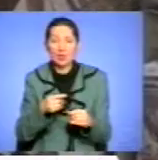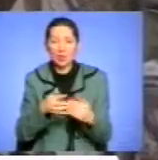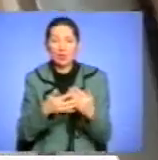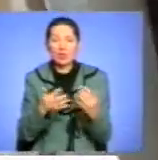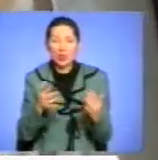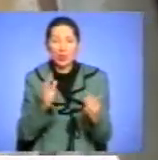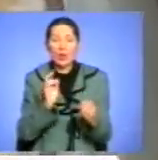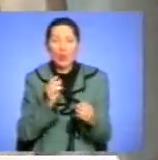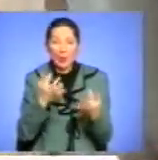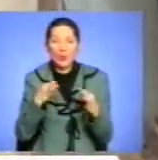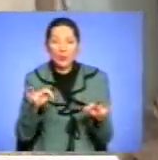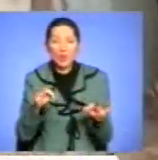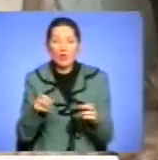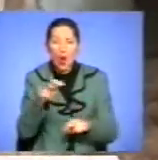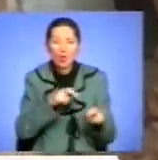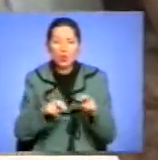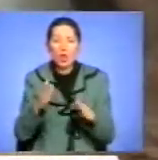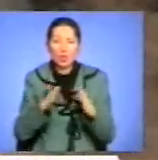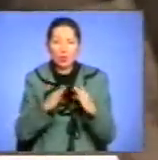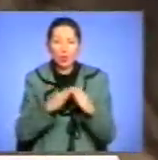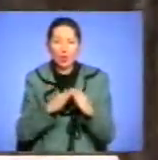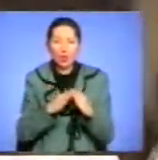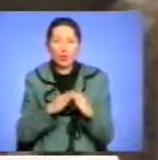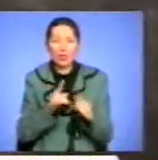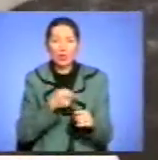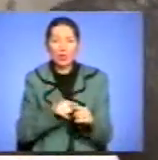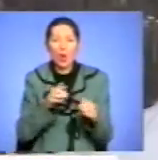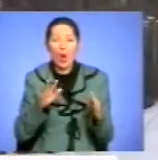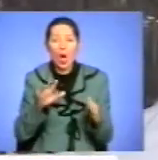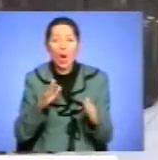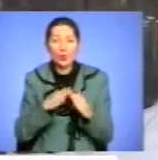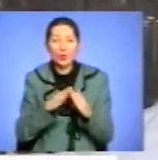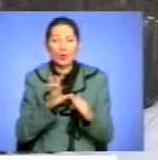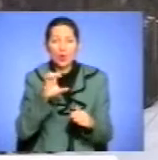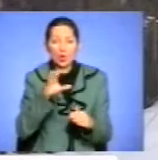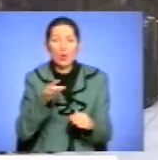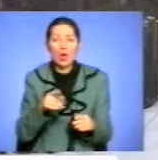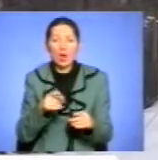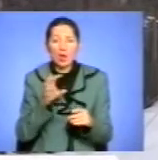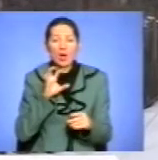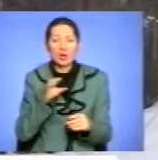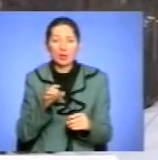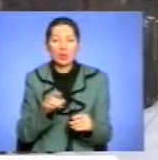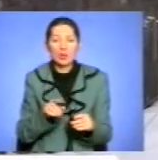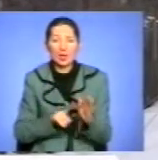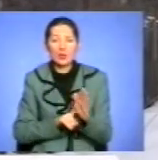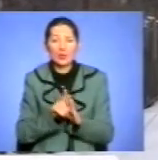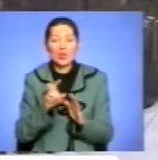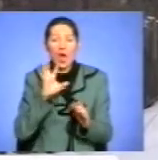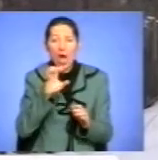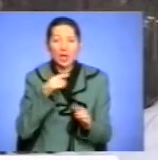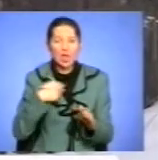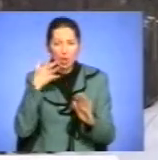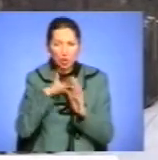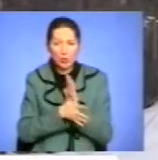обшук приміщення даного будинку, і з даного будинку собака подала мені голос. Тобто я зрозумів,